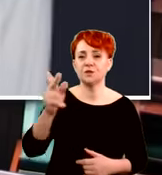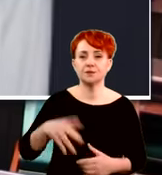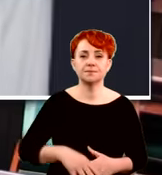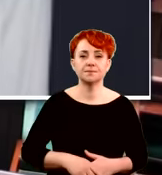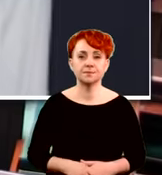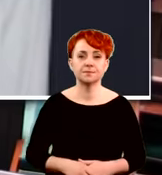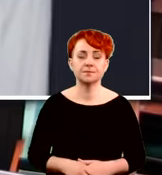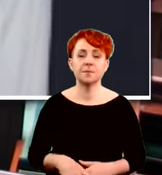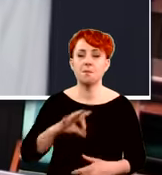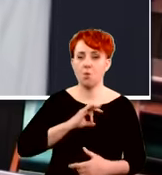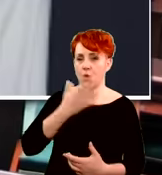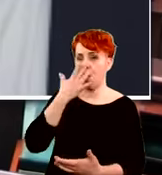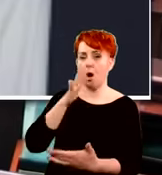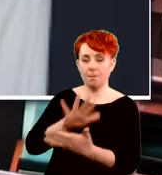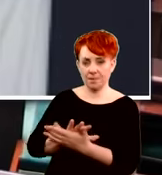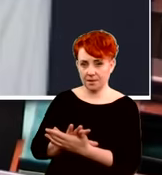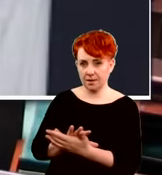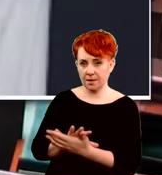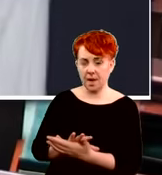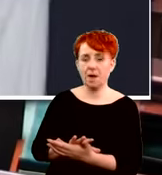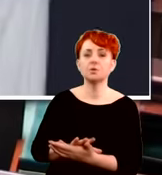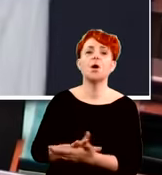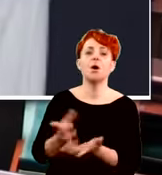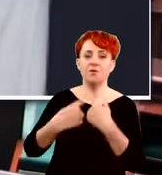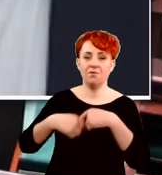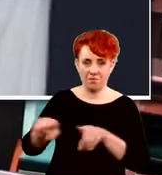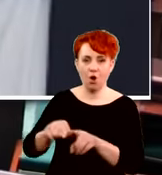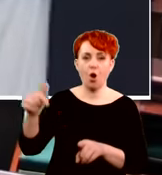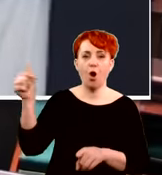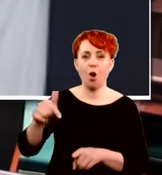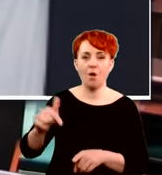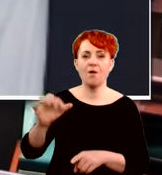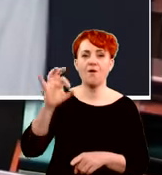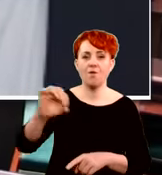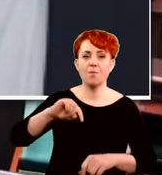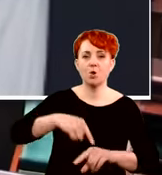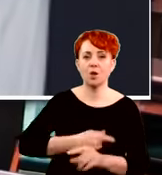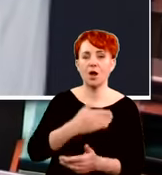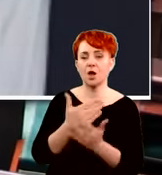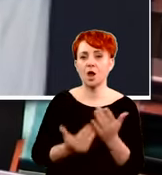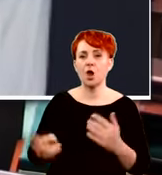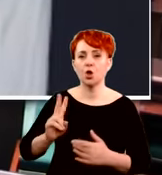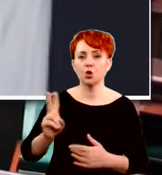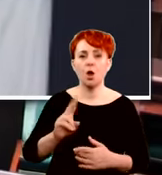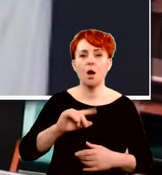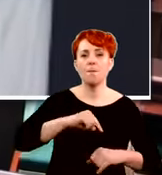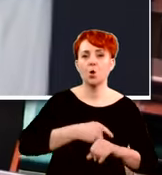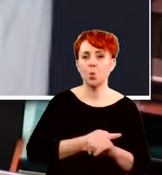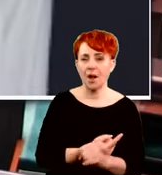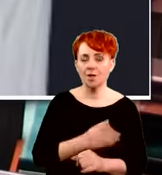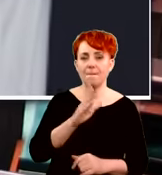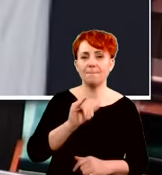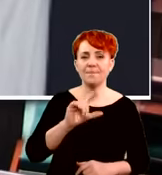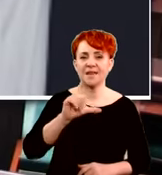2050. W mojej ocenie jest pełniącym obowiązki prokuratora krajowego jest pan prokurator